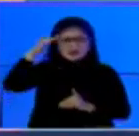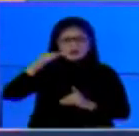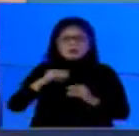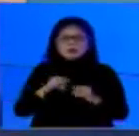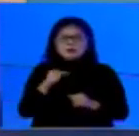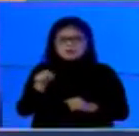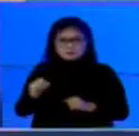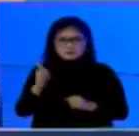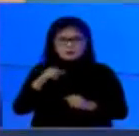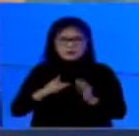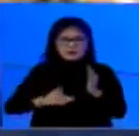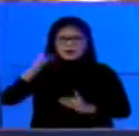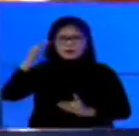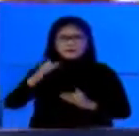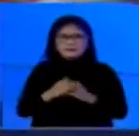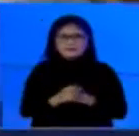melonjak.